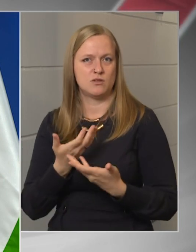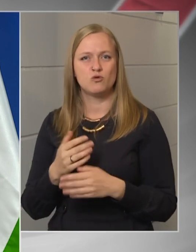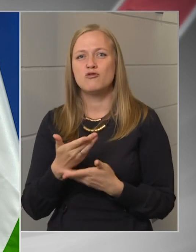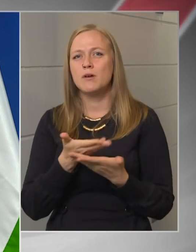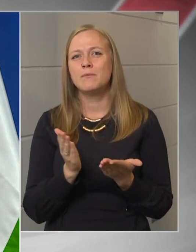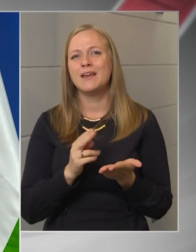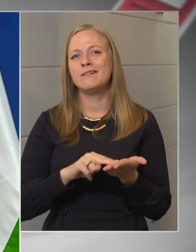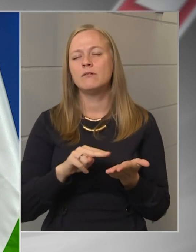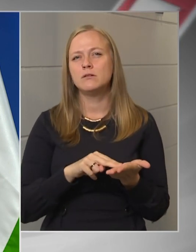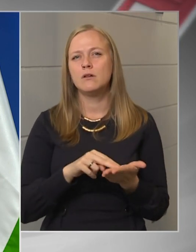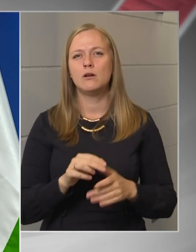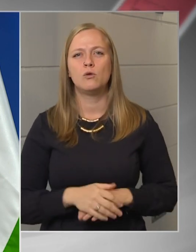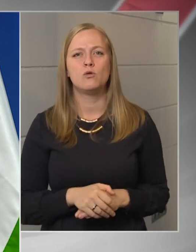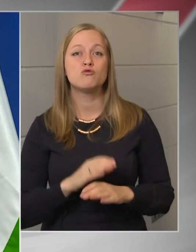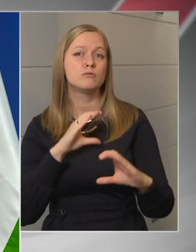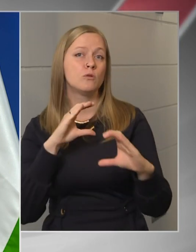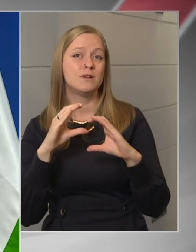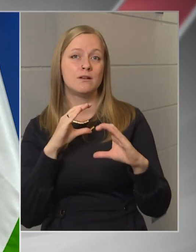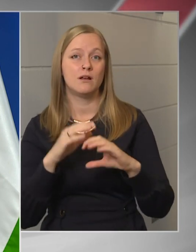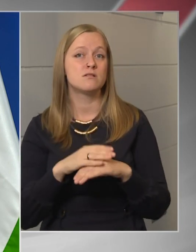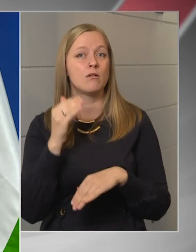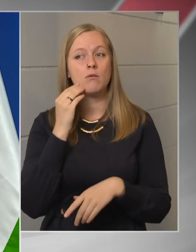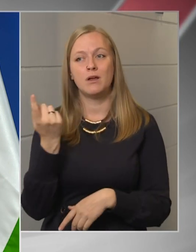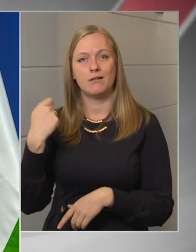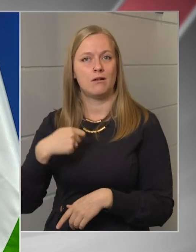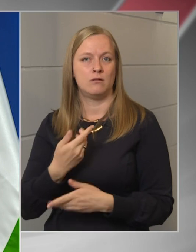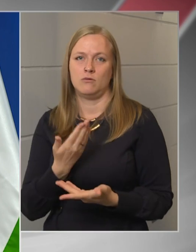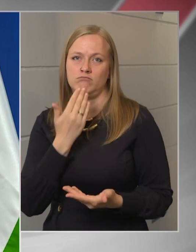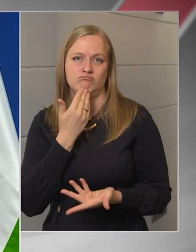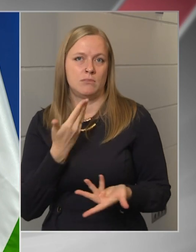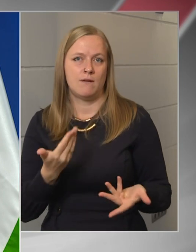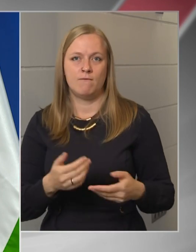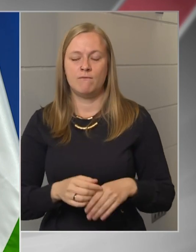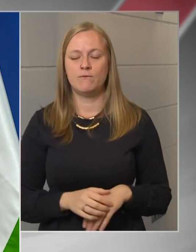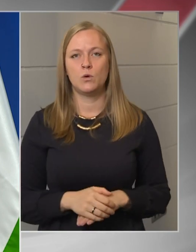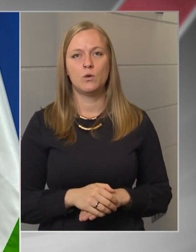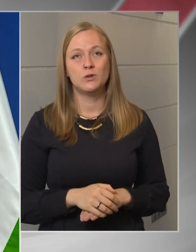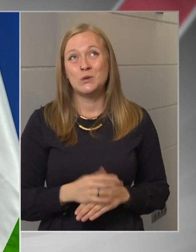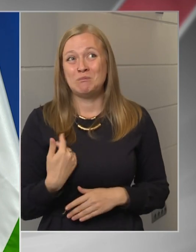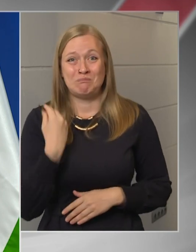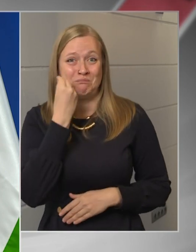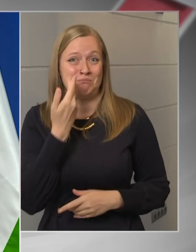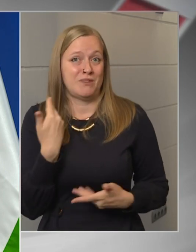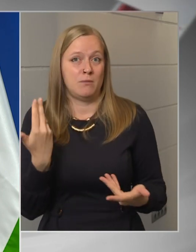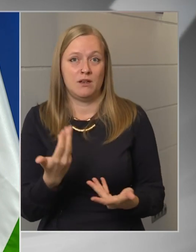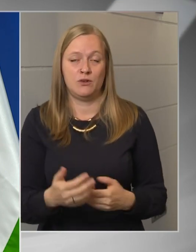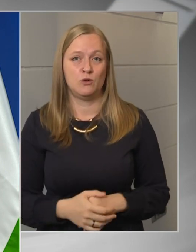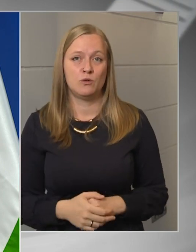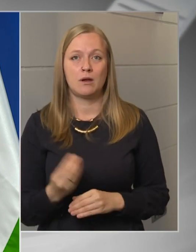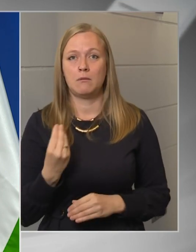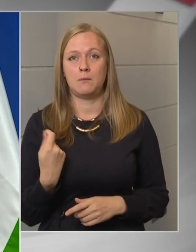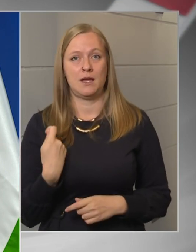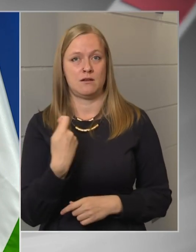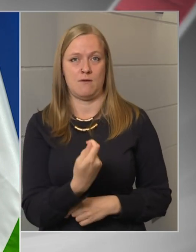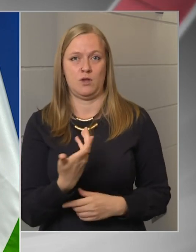kommunikáció amerikai résztről nem történt, úgyhogy nem teljesen értjük, hogy miért nem